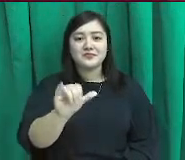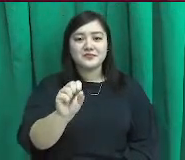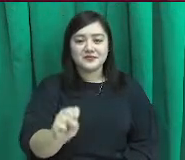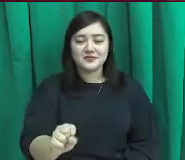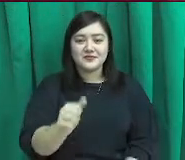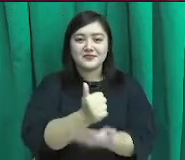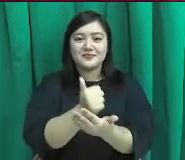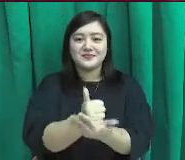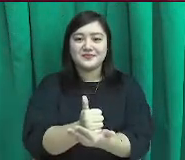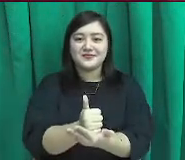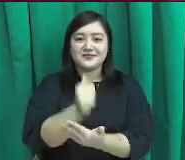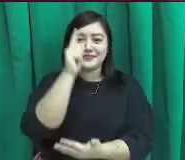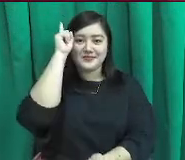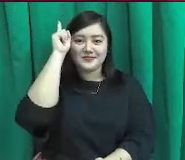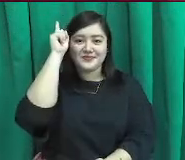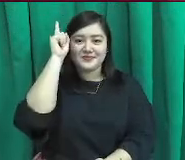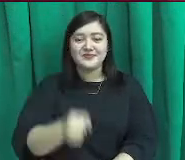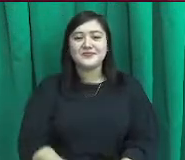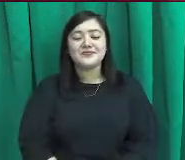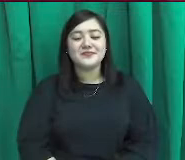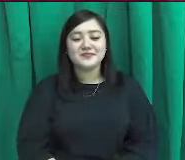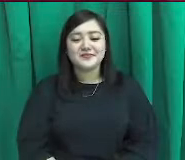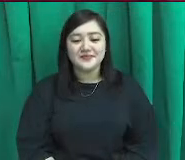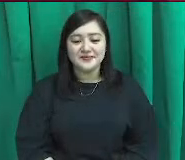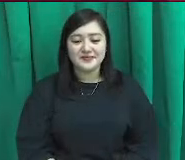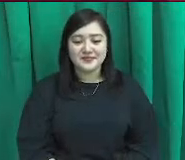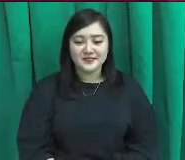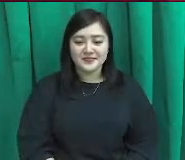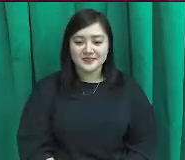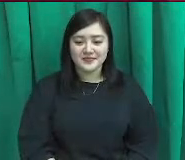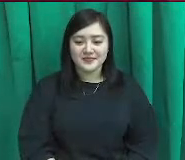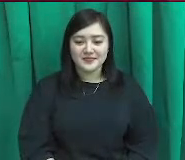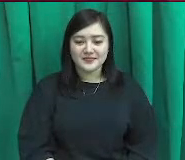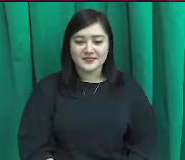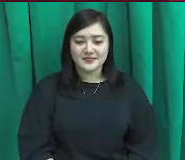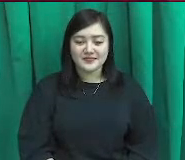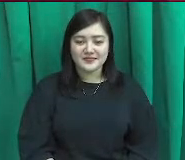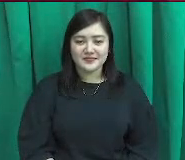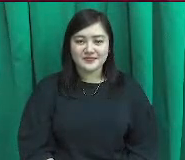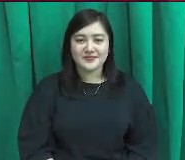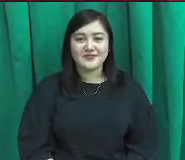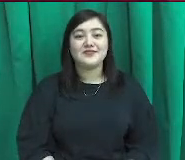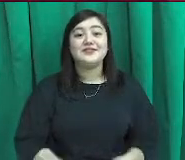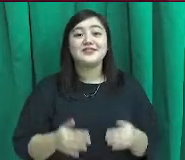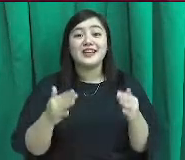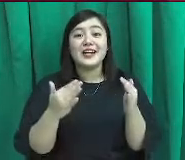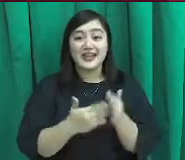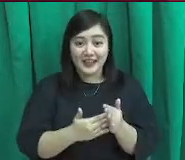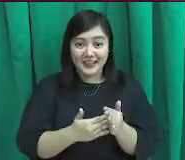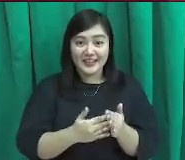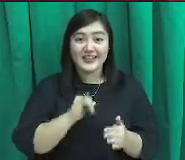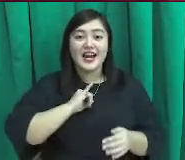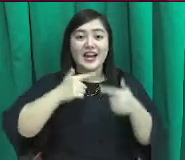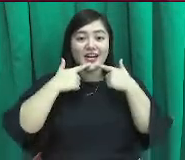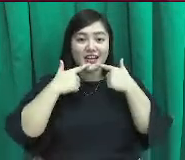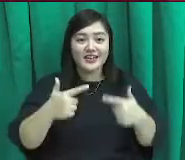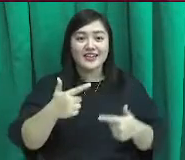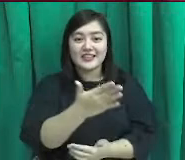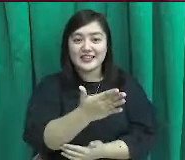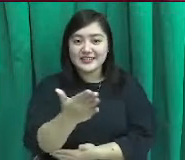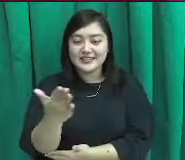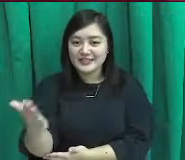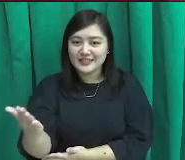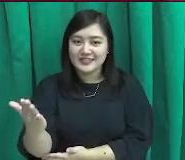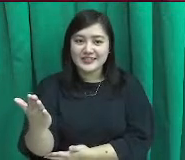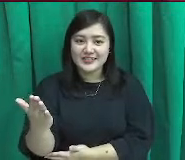Magandang tanghali sa iyo, Sir Dennis. Bati ka muna. Sa pangalawang pagkakataon, ako po ay bumabati sa ating lahat, mga minamahal na kapatid,